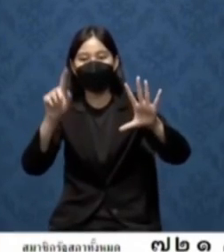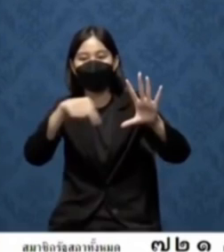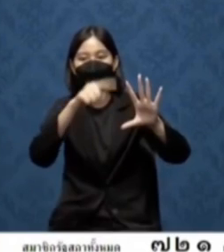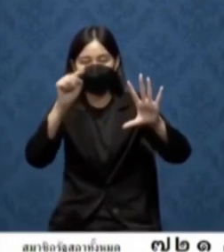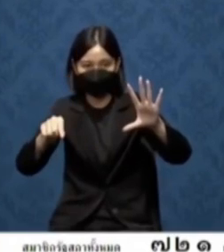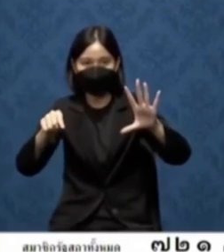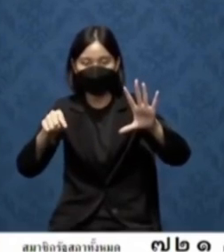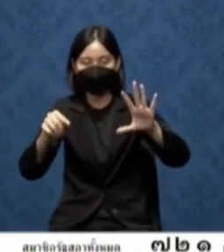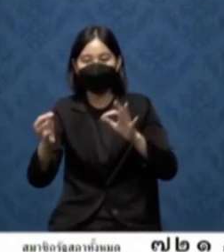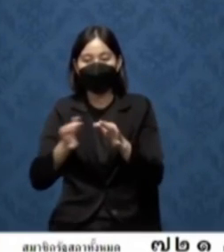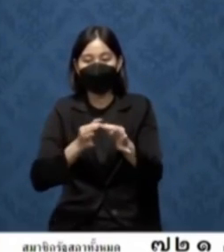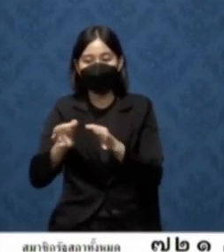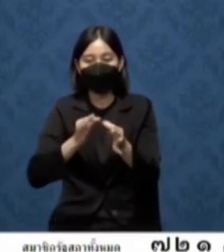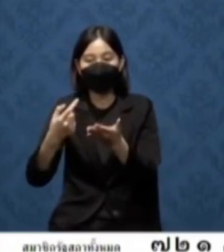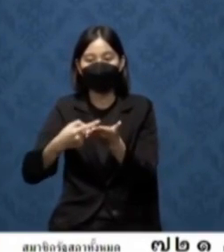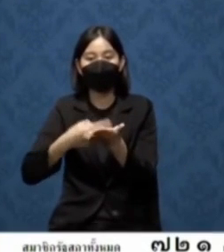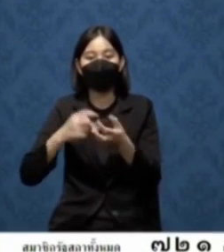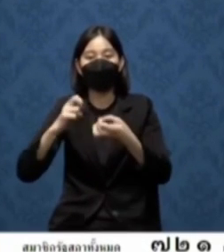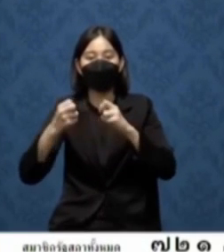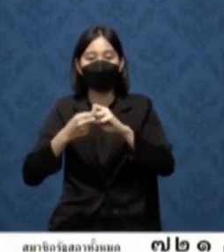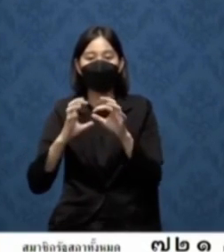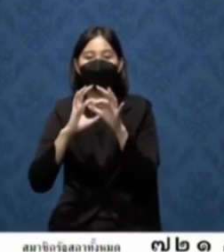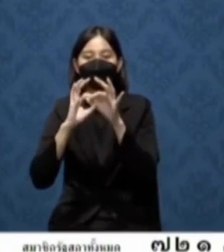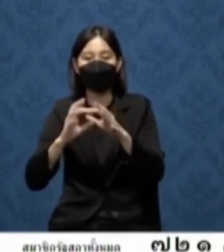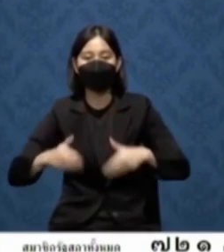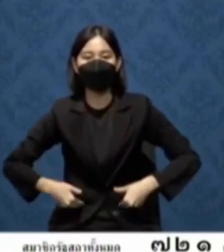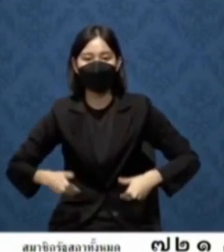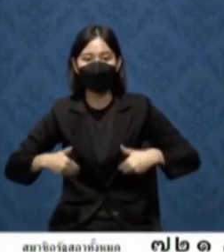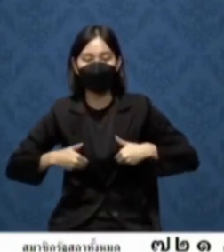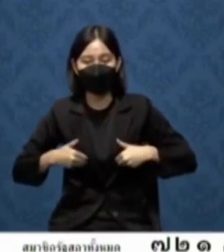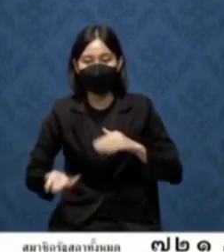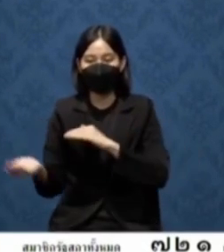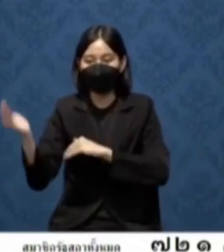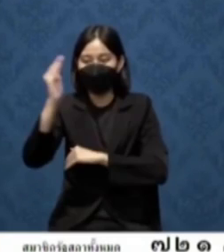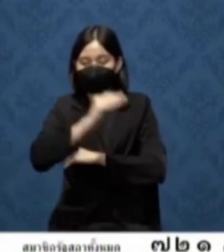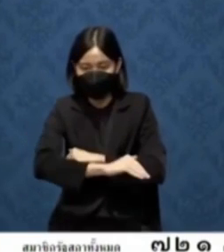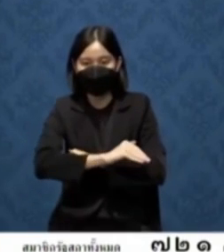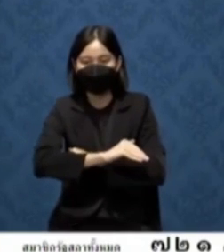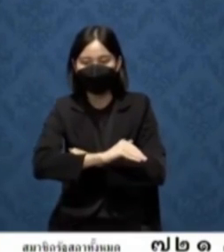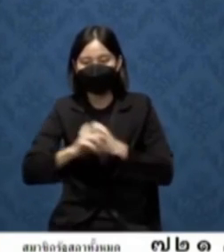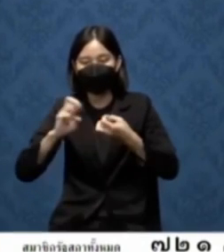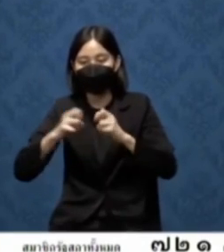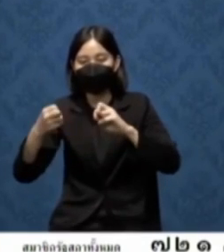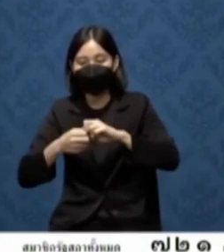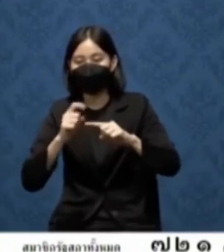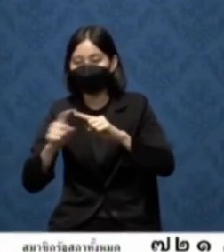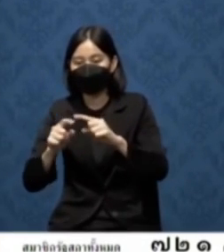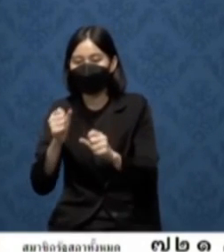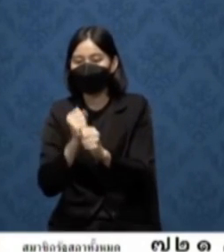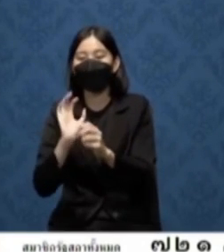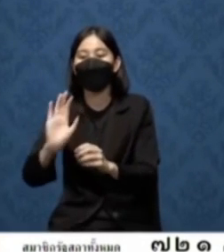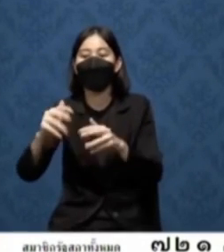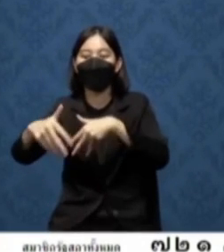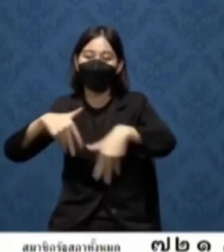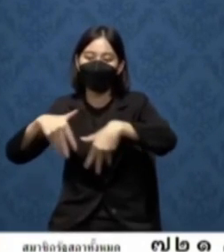ข้อปรึกษาหารือเป็นปัญหาที่เกี่ยวข้องกับชีวิตประจำวันเป็นปัญหาเชิงพื้นที่ที่สามารถแก้ไขได้โดยท้องถิ่น